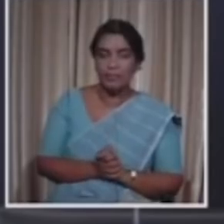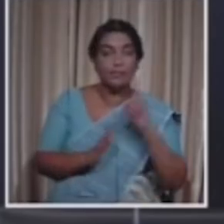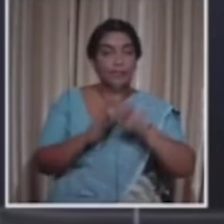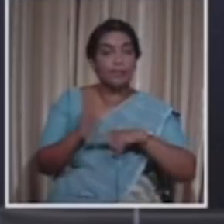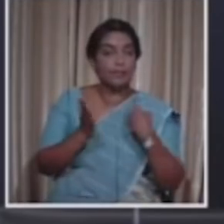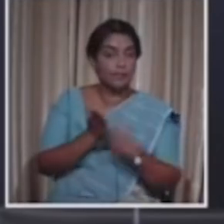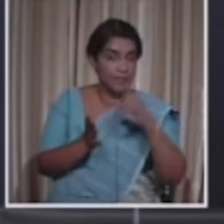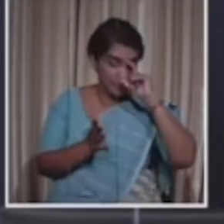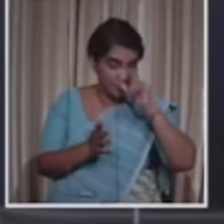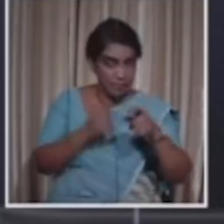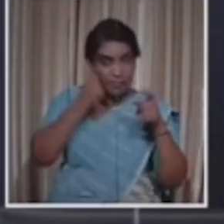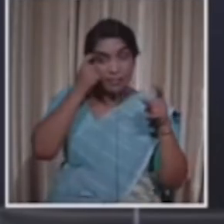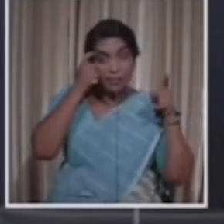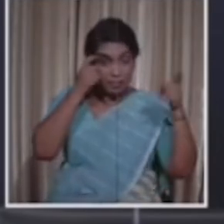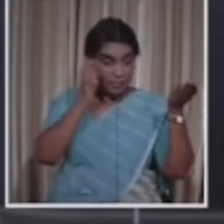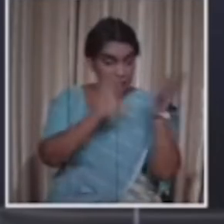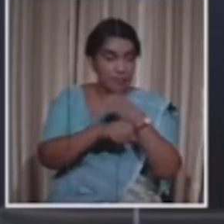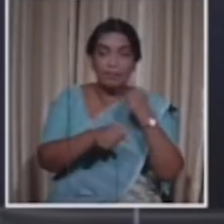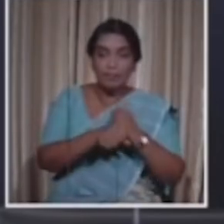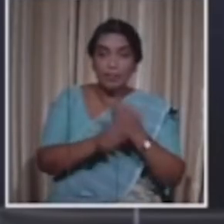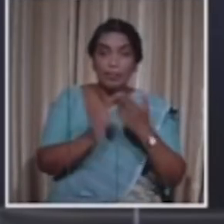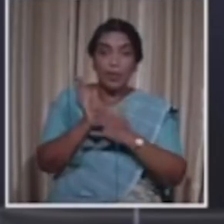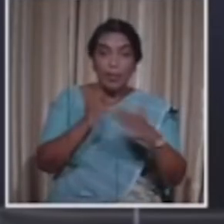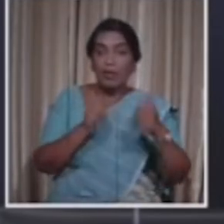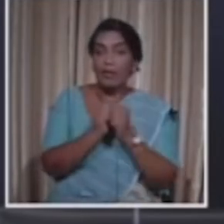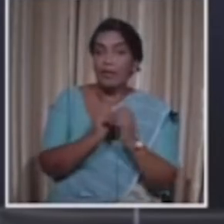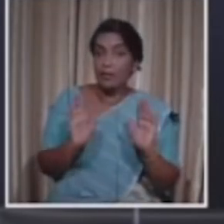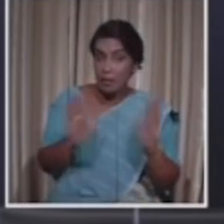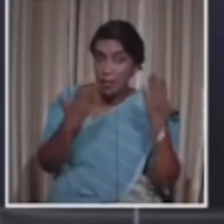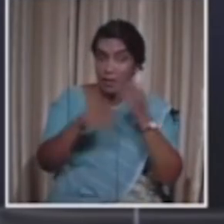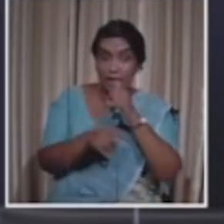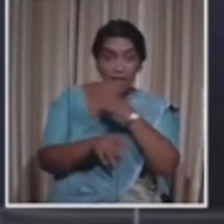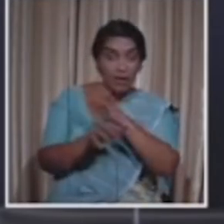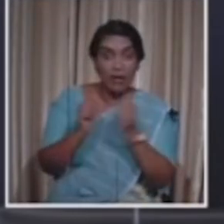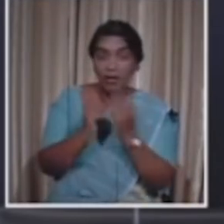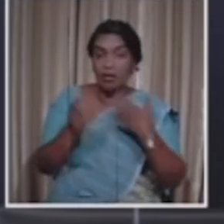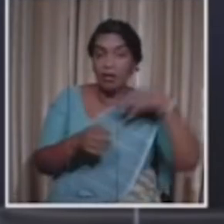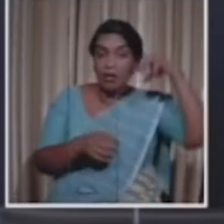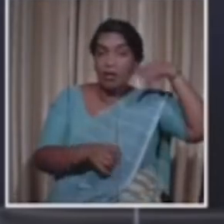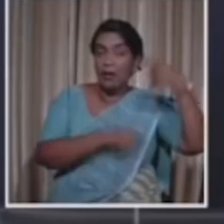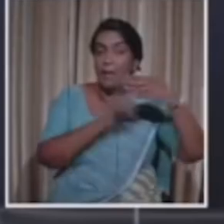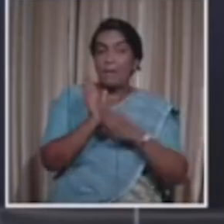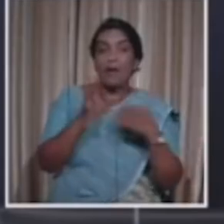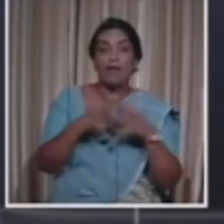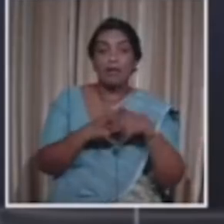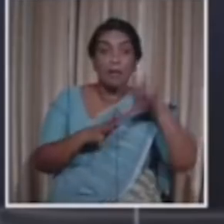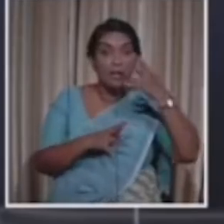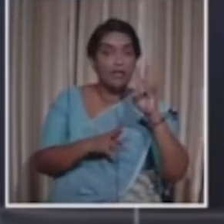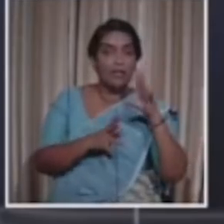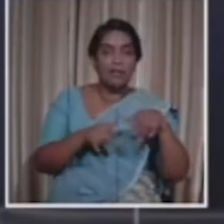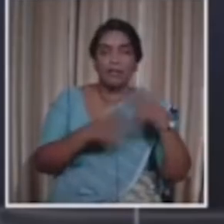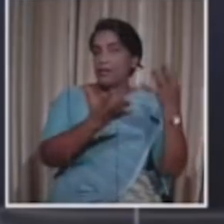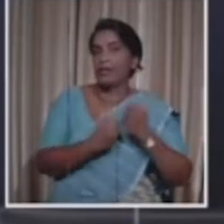Jawadena metituma etumage raje mahaveli vyapare arambha nokarannata jalaviduliya megawatt 525 ak ada ganna pulang wenne